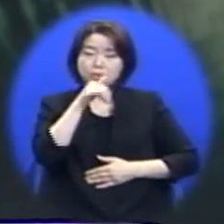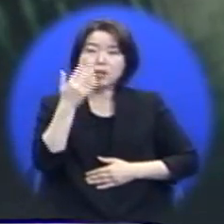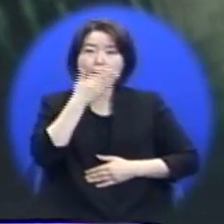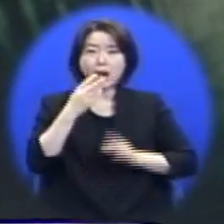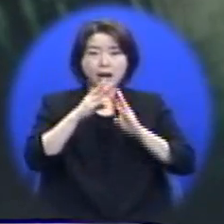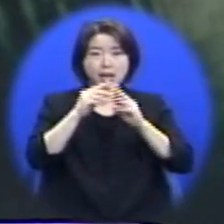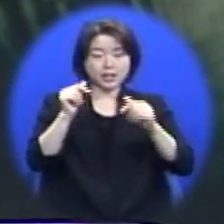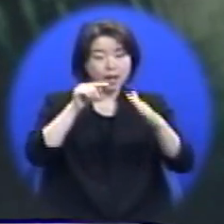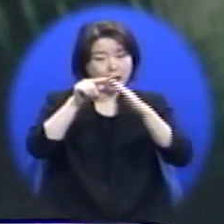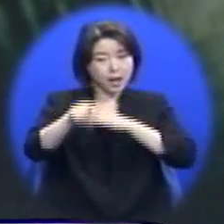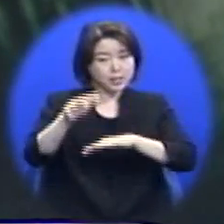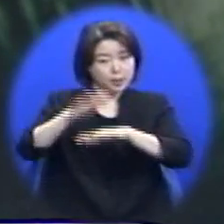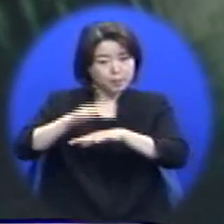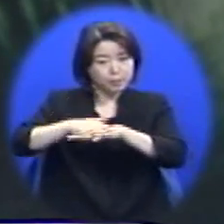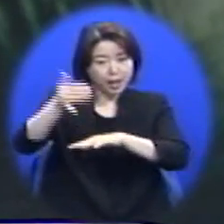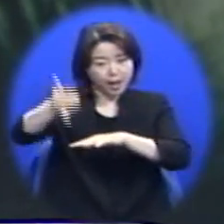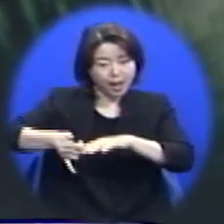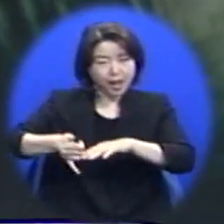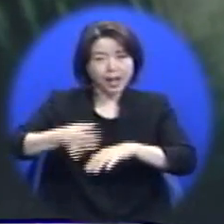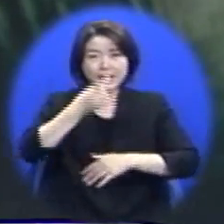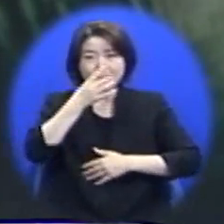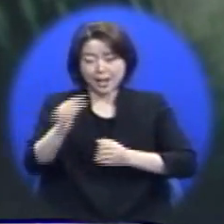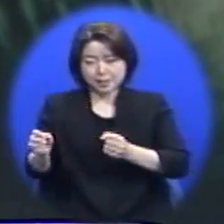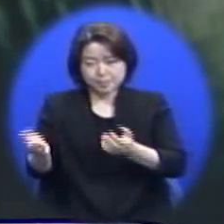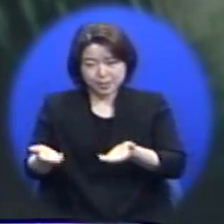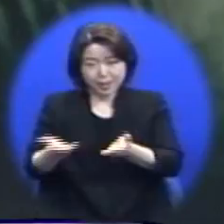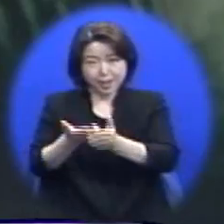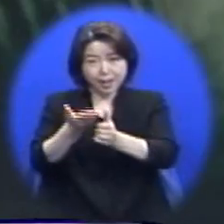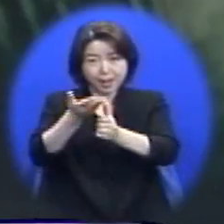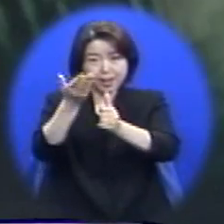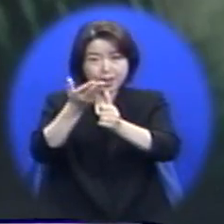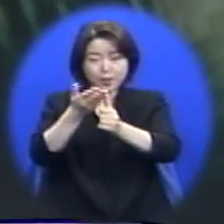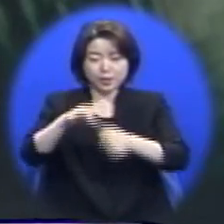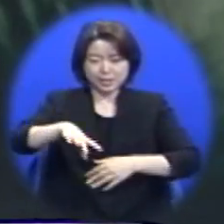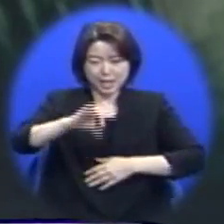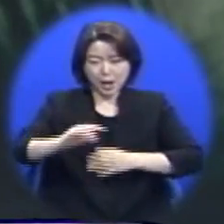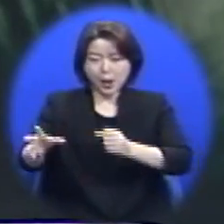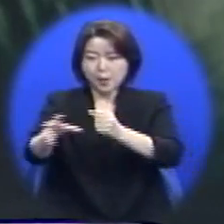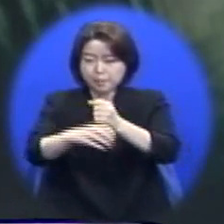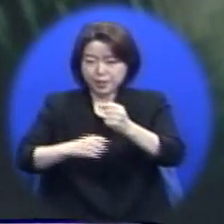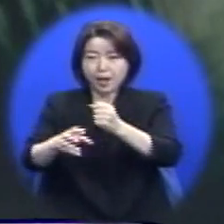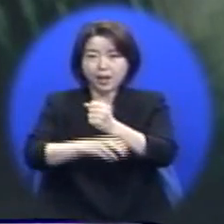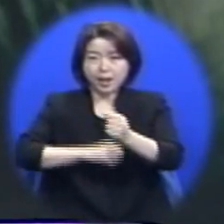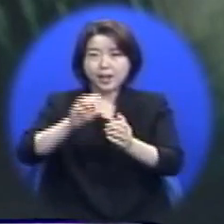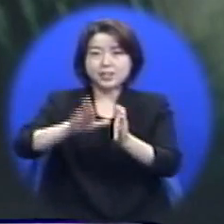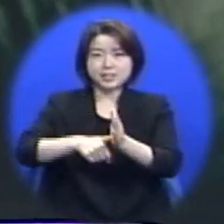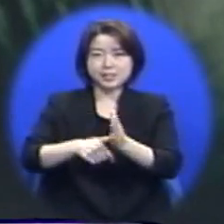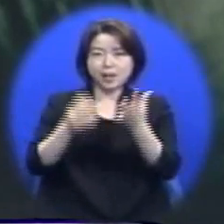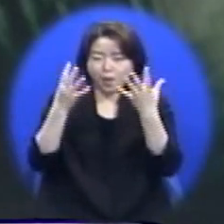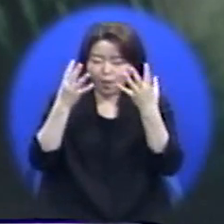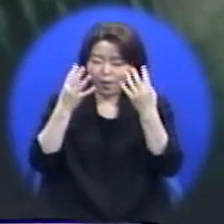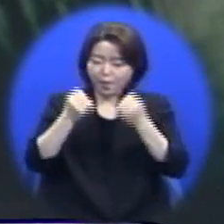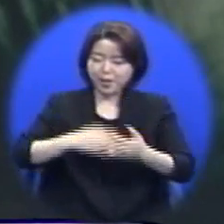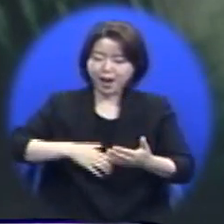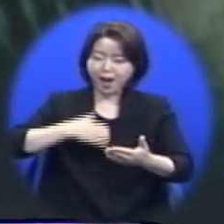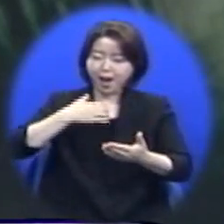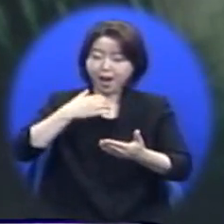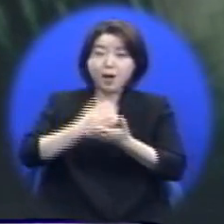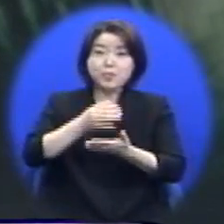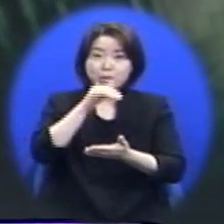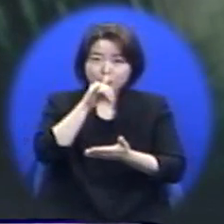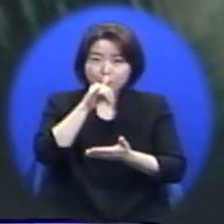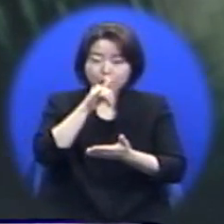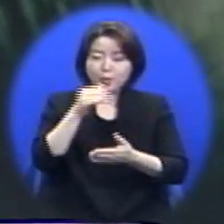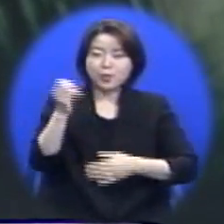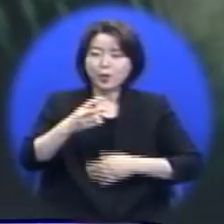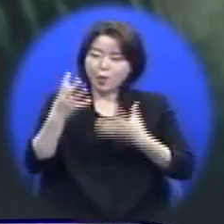농사 짓고 곡식이 자라고 그리고 이제 첫 번째 추수를 하게 될때 얼마나 감격스러웠으며